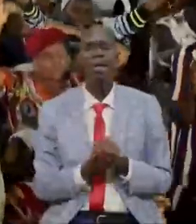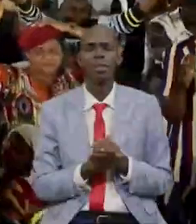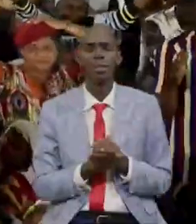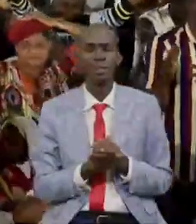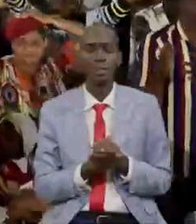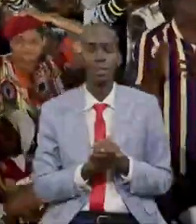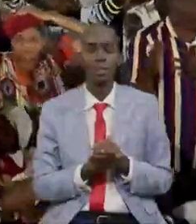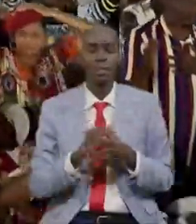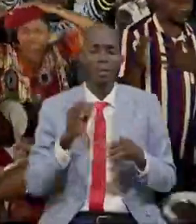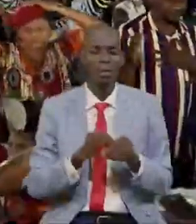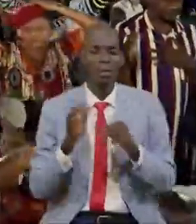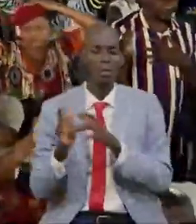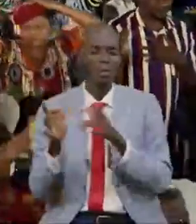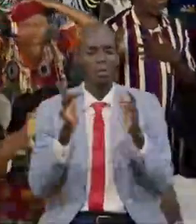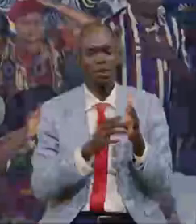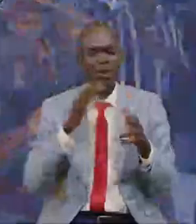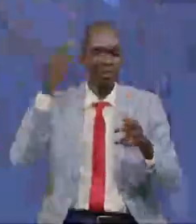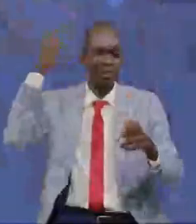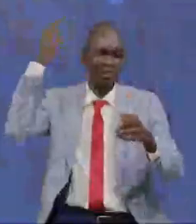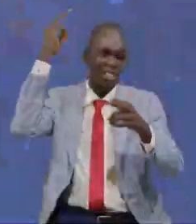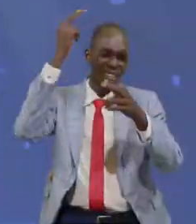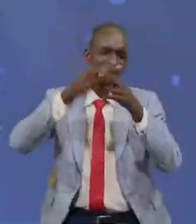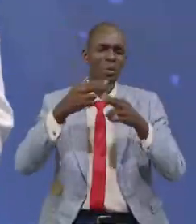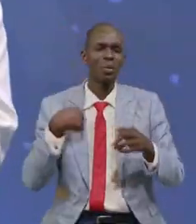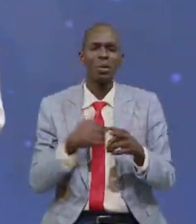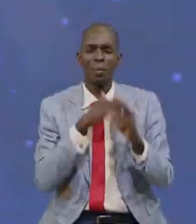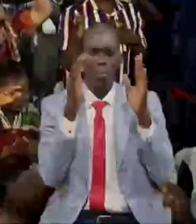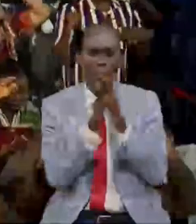Seigneur. Au nom de Jésus, nous